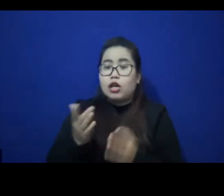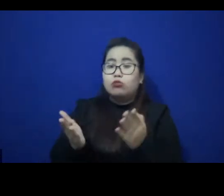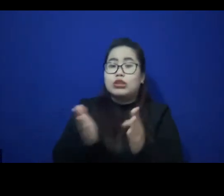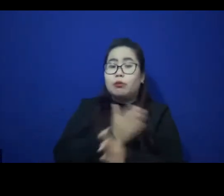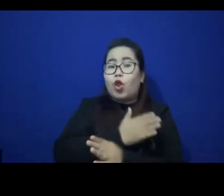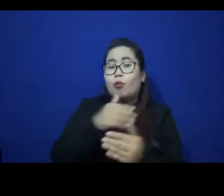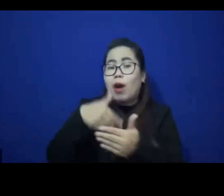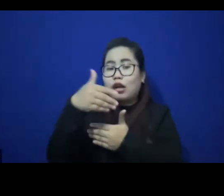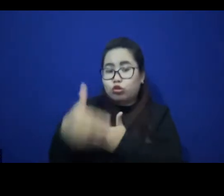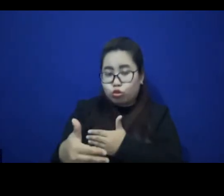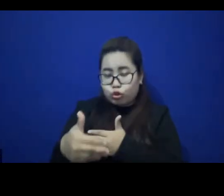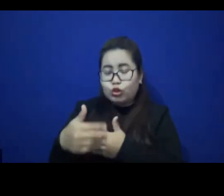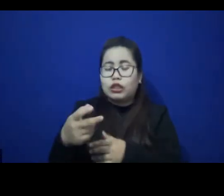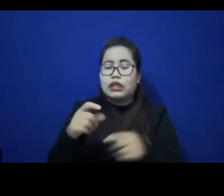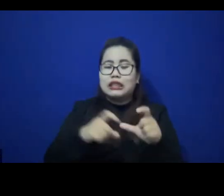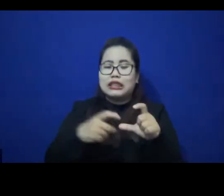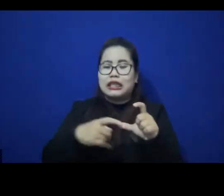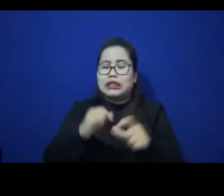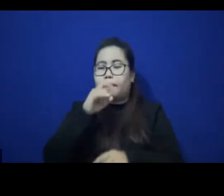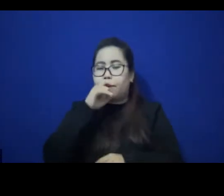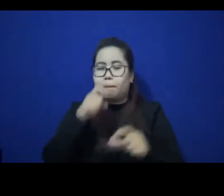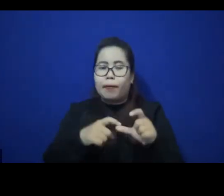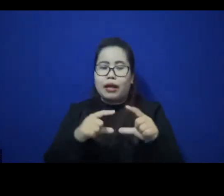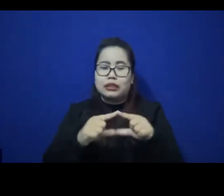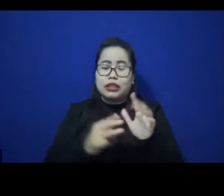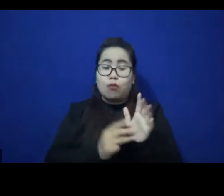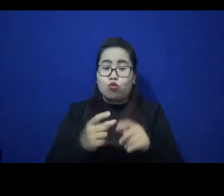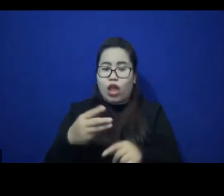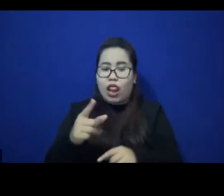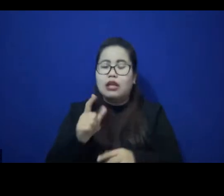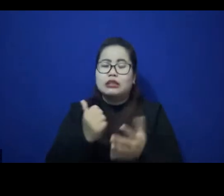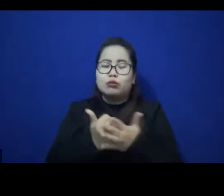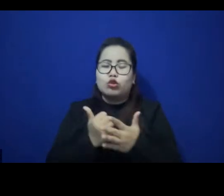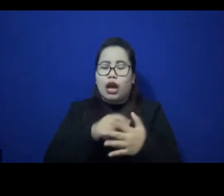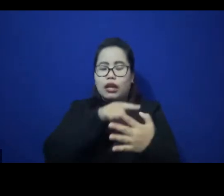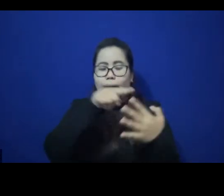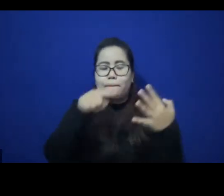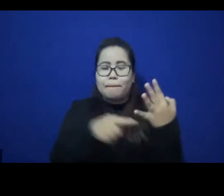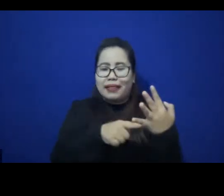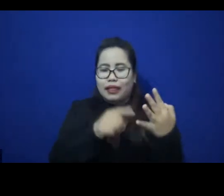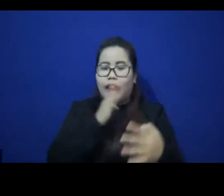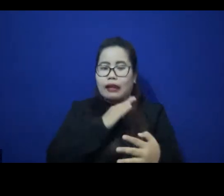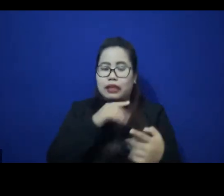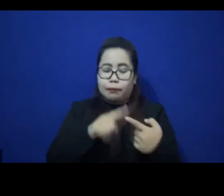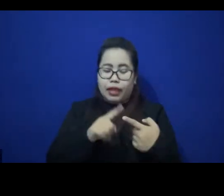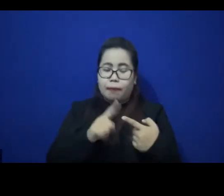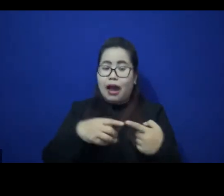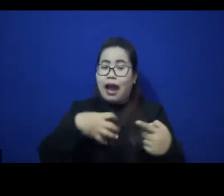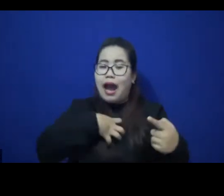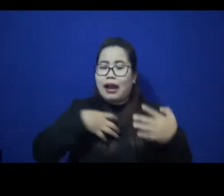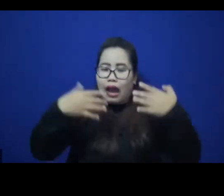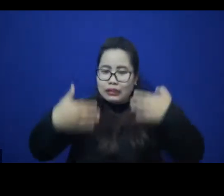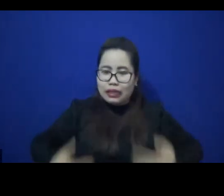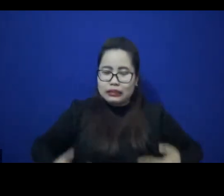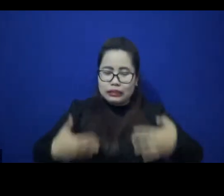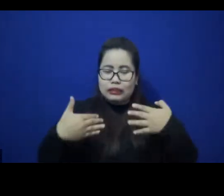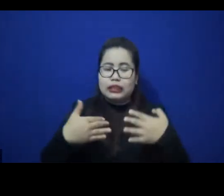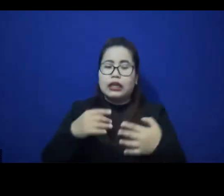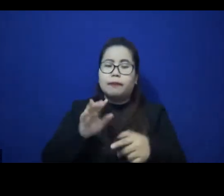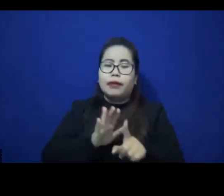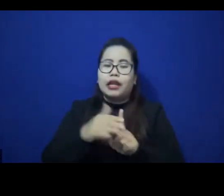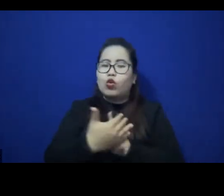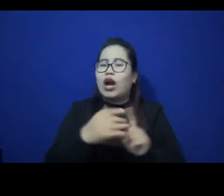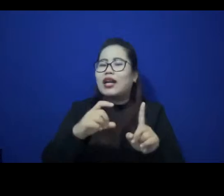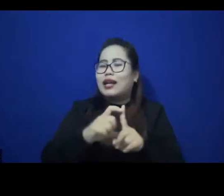ke Sesi nyapa semua ada empat alasannya pertama terkait dengan hak asasi manusia perlindungan data pribadi